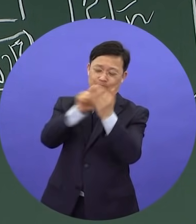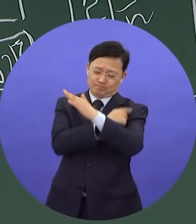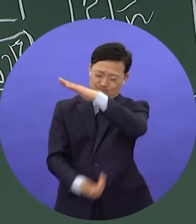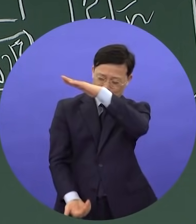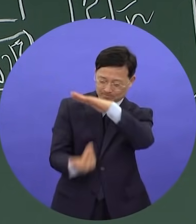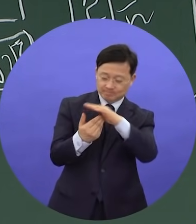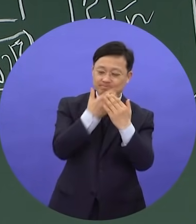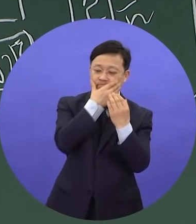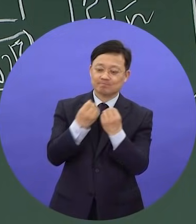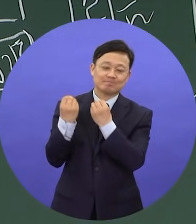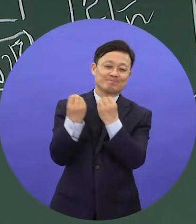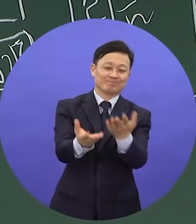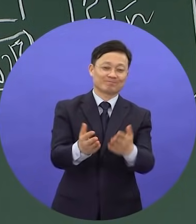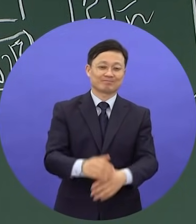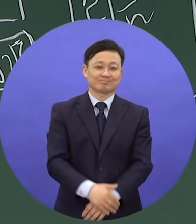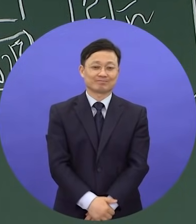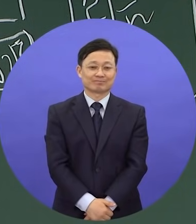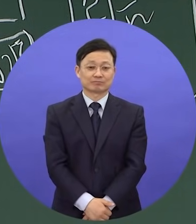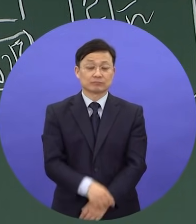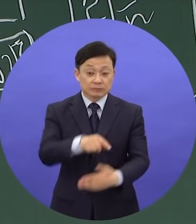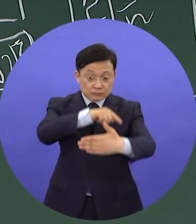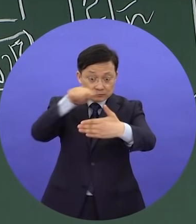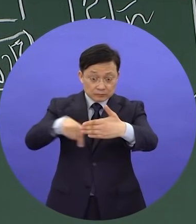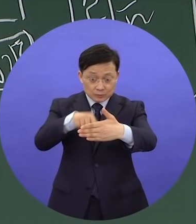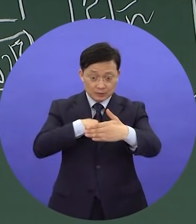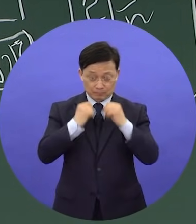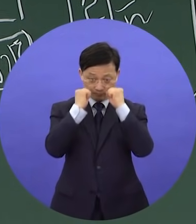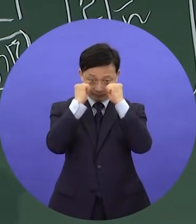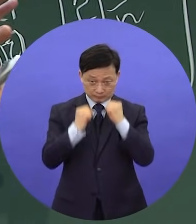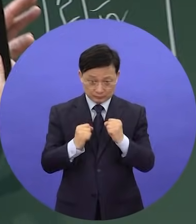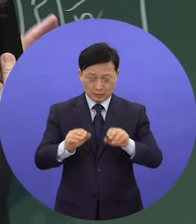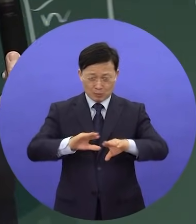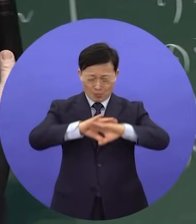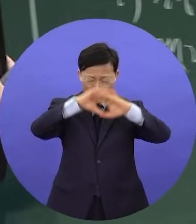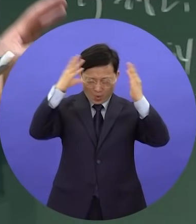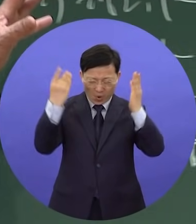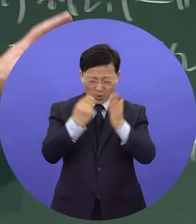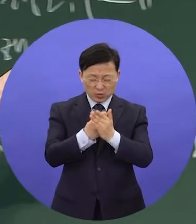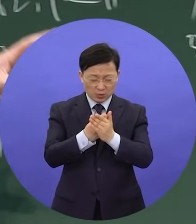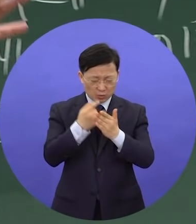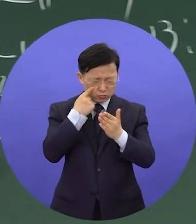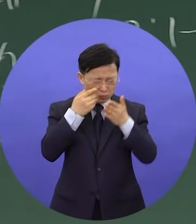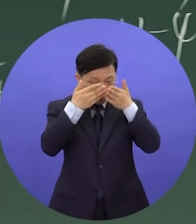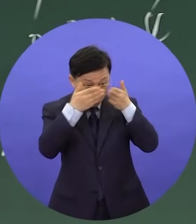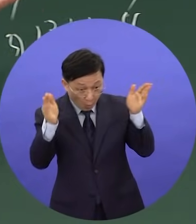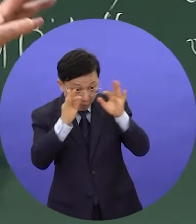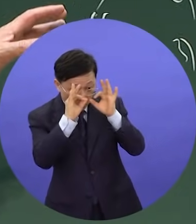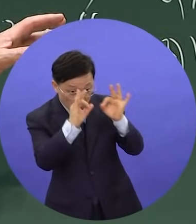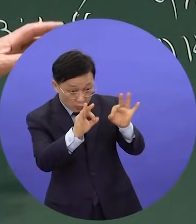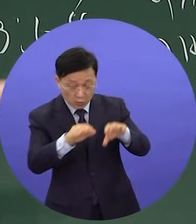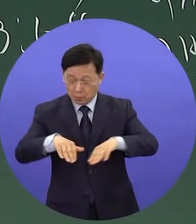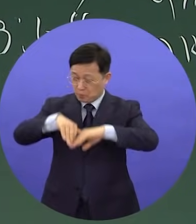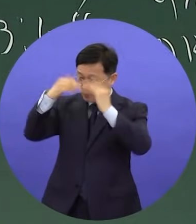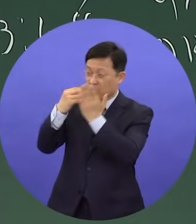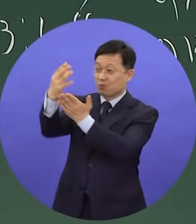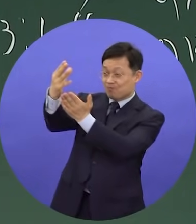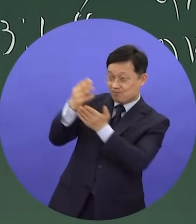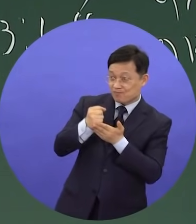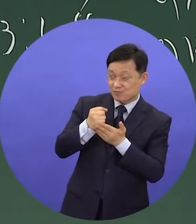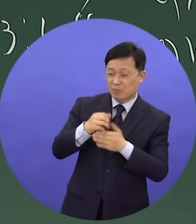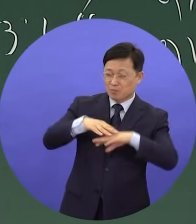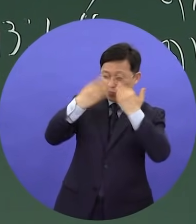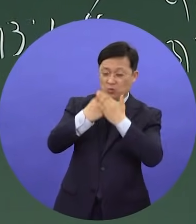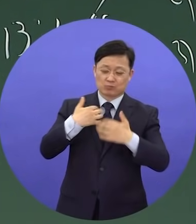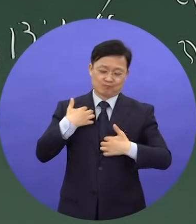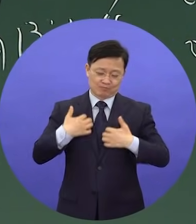왜냐? 모든 것 다 있습니다. Why? Because you have 이 속에 everything. 있으니까 모든 것이 다 보이고 가지고 누릴 수 있습니다. Because you are inside of this, you can see